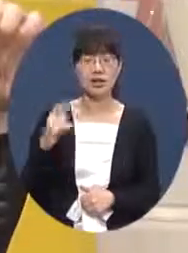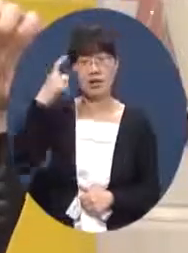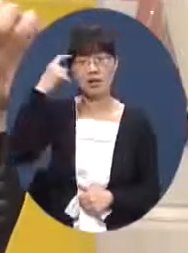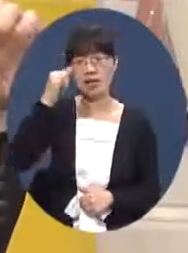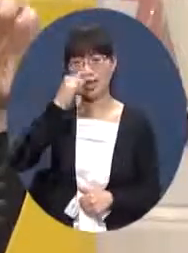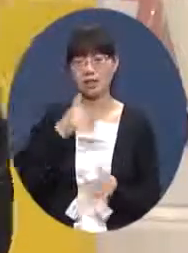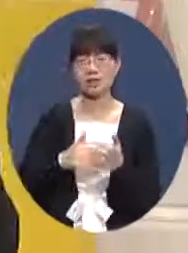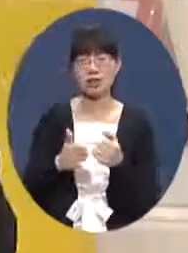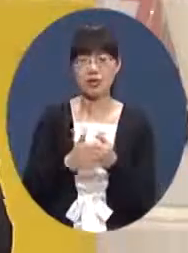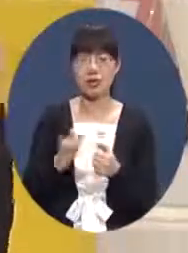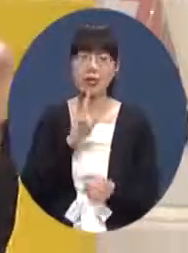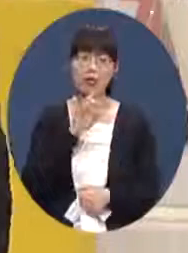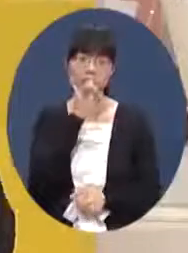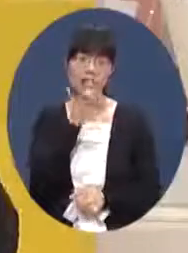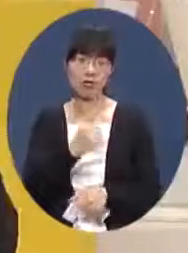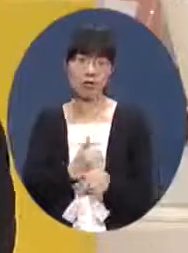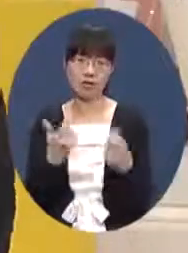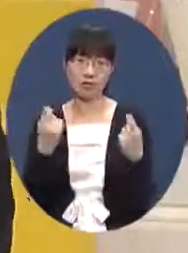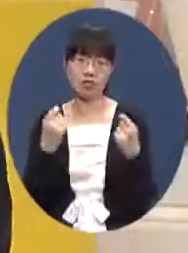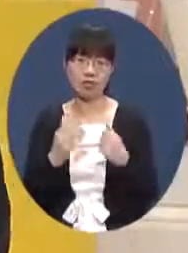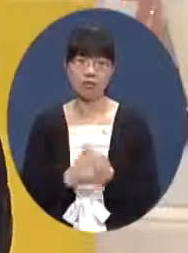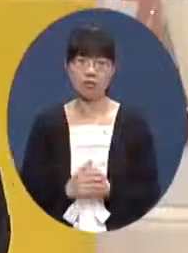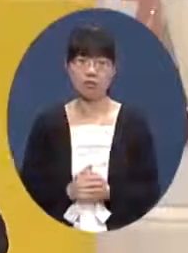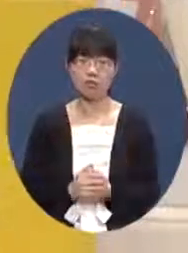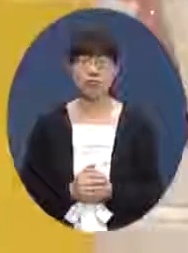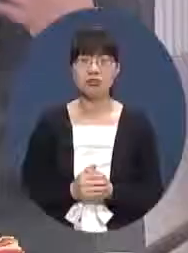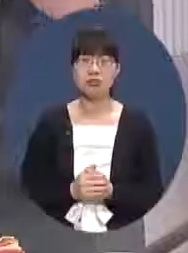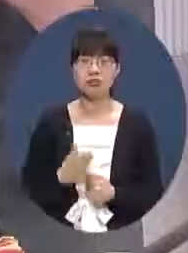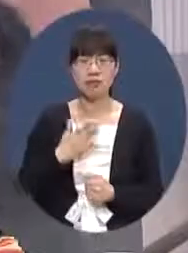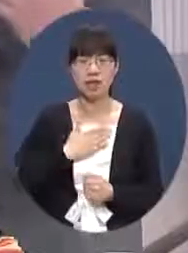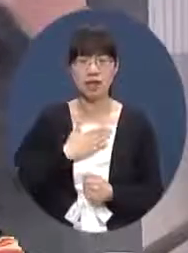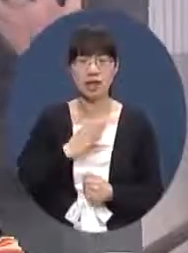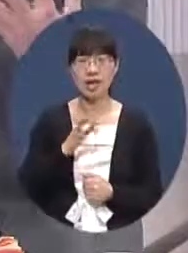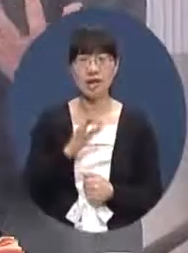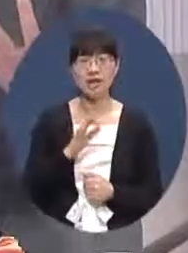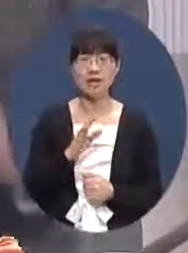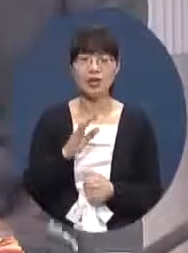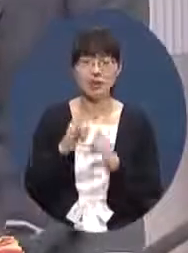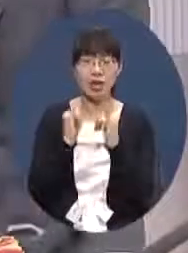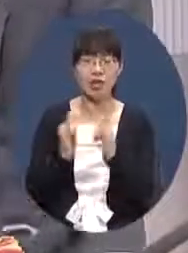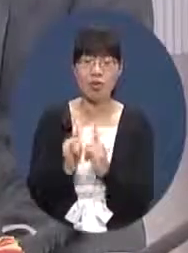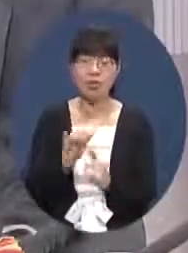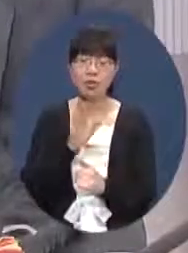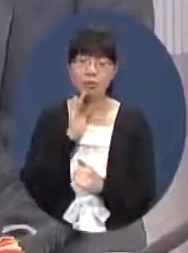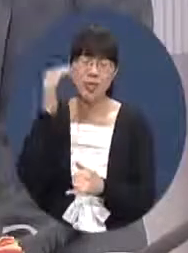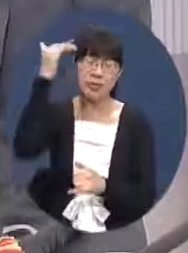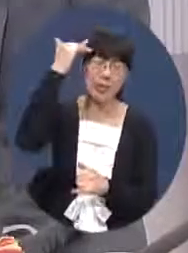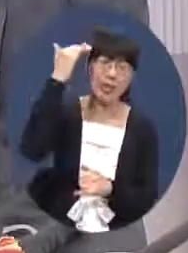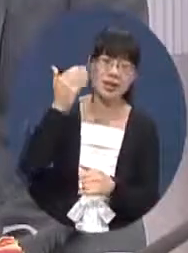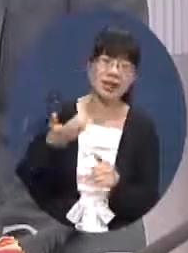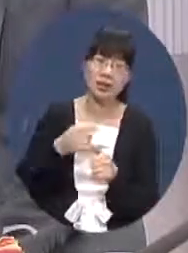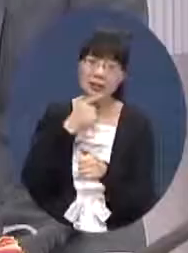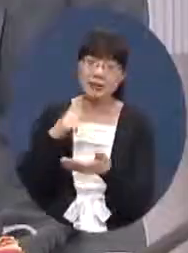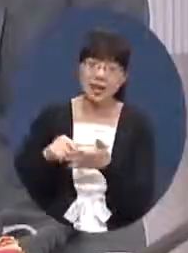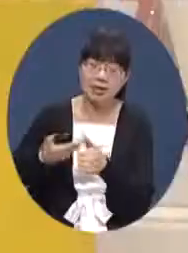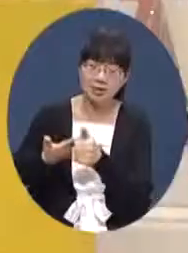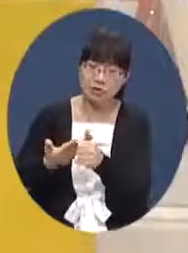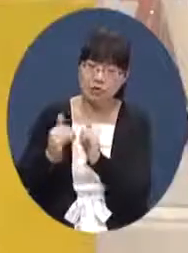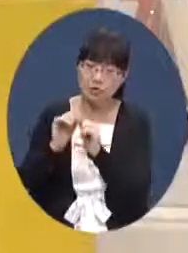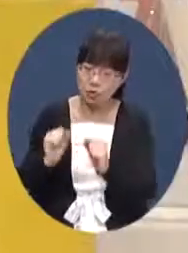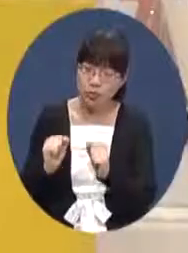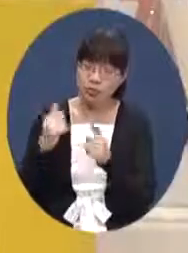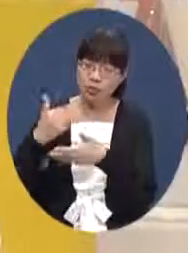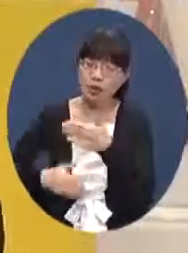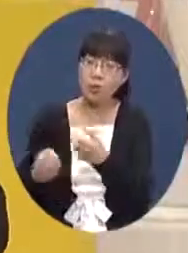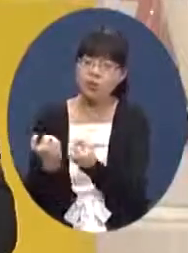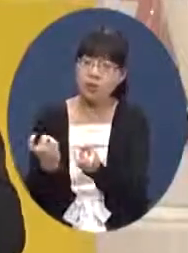되죠. 이건 참 말도 안 되는 공식이지 또 않습니까? 사회적으로도 자기가 아토피 같은 존재가 될 수도 씁쓸하네요. 그래서 이렇게 보시지 마시고. 근데 그거는 그럴